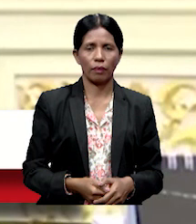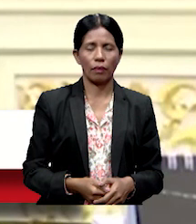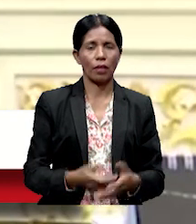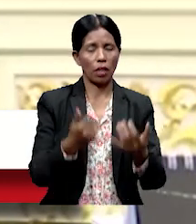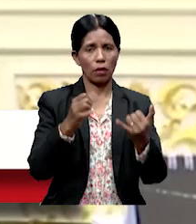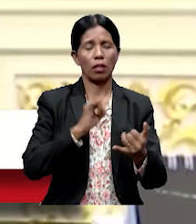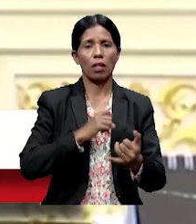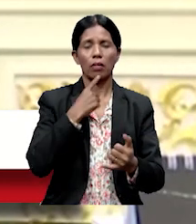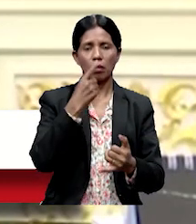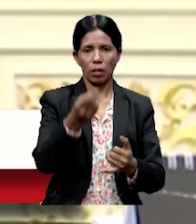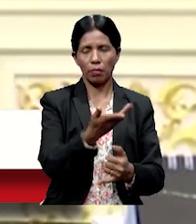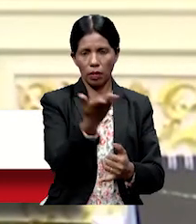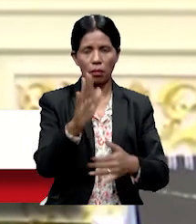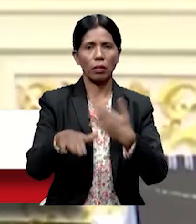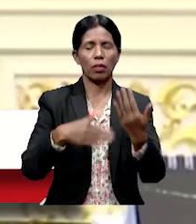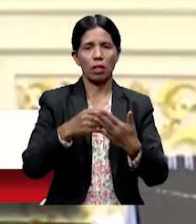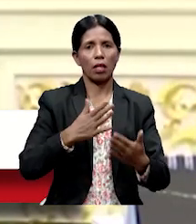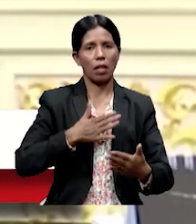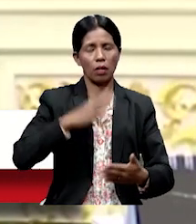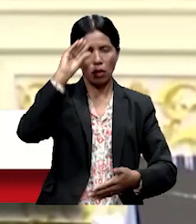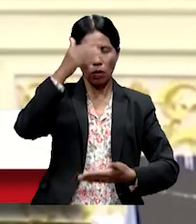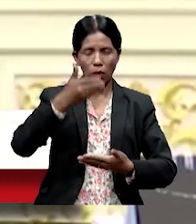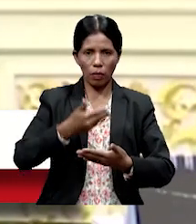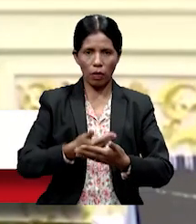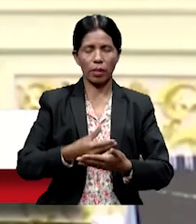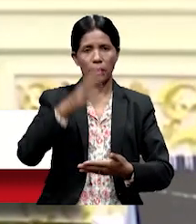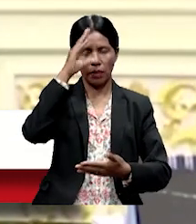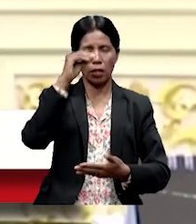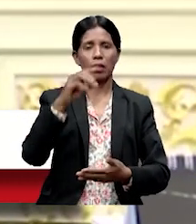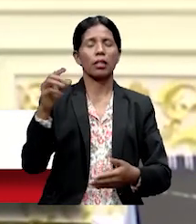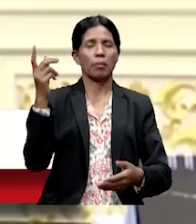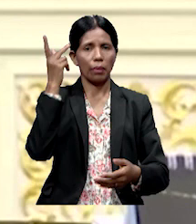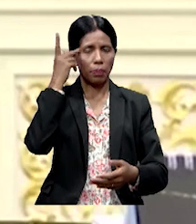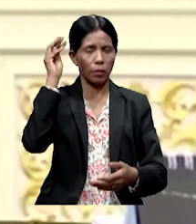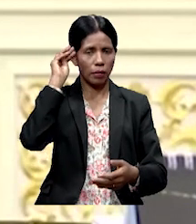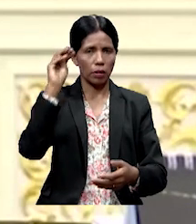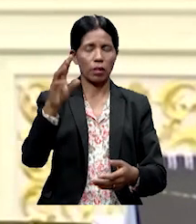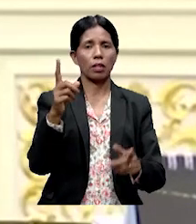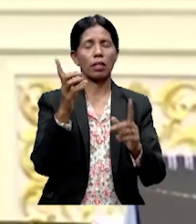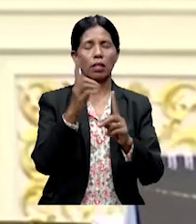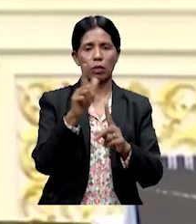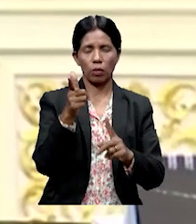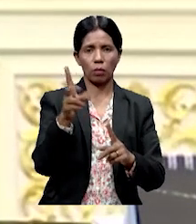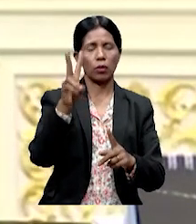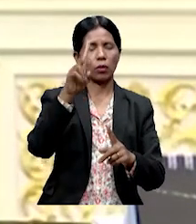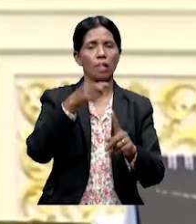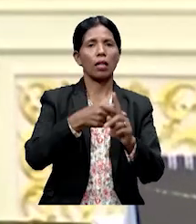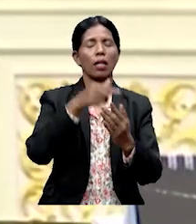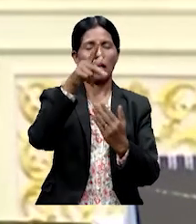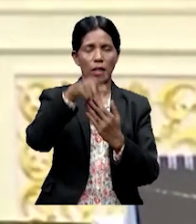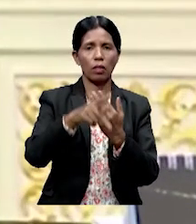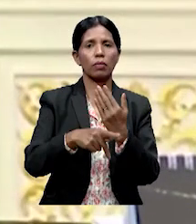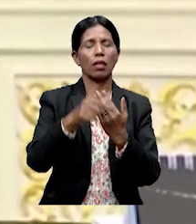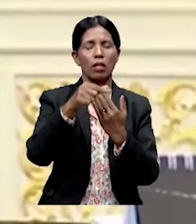Agora, Rodehan Baimikatak Hun Manet se sai Primeiro-Ministro Hahu Husi Loron Ronulo Resin Rua Kalan, Fulan Agosto, Tinanri Hun